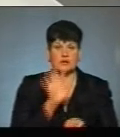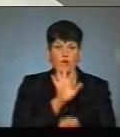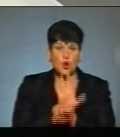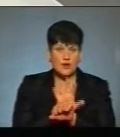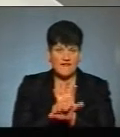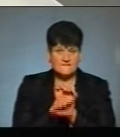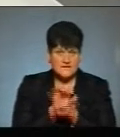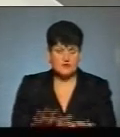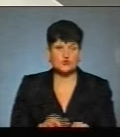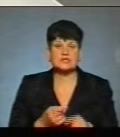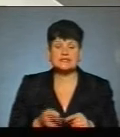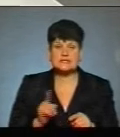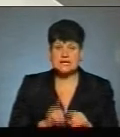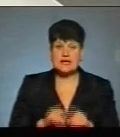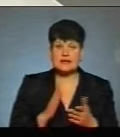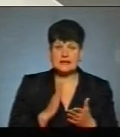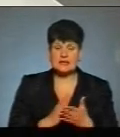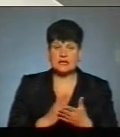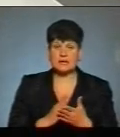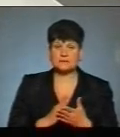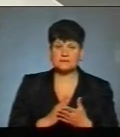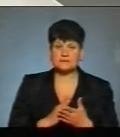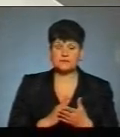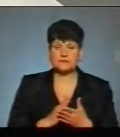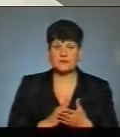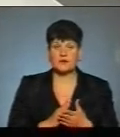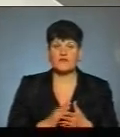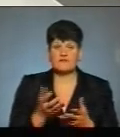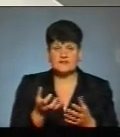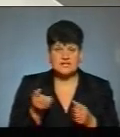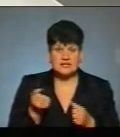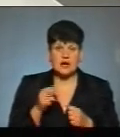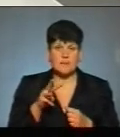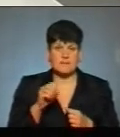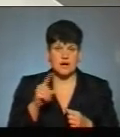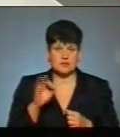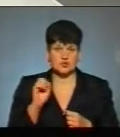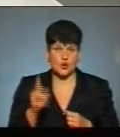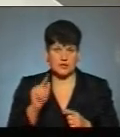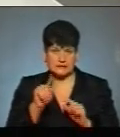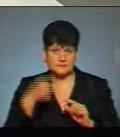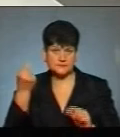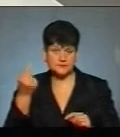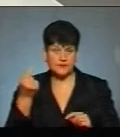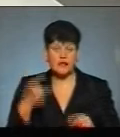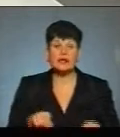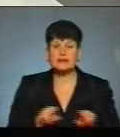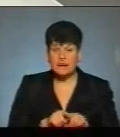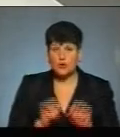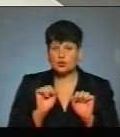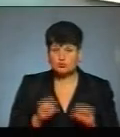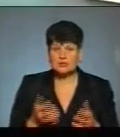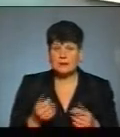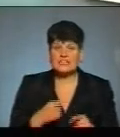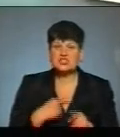це є полімеразно-ланцюгова реакція шляхом взяття мазків. Ось. Також можна брати